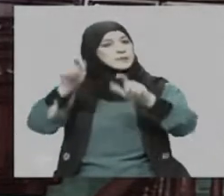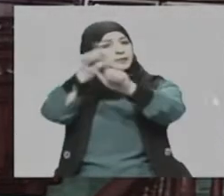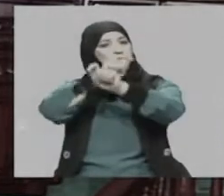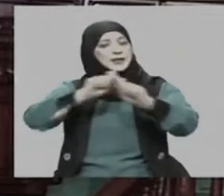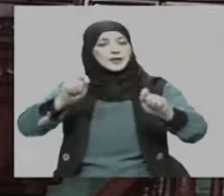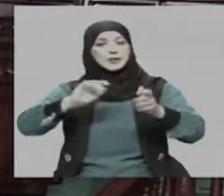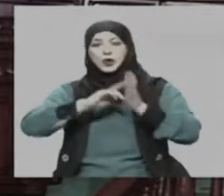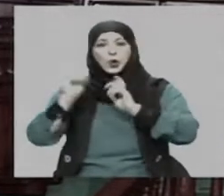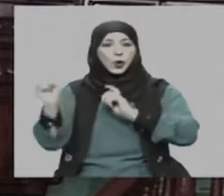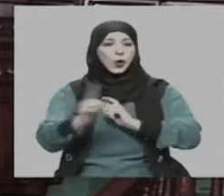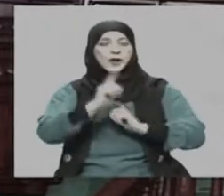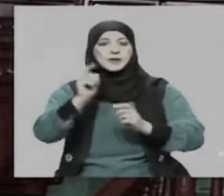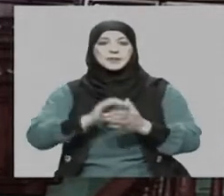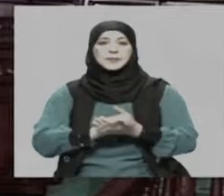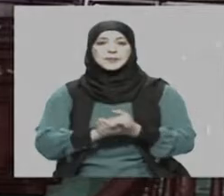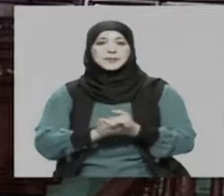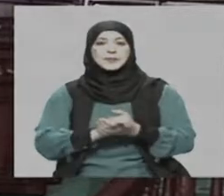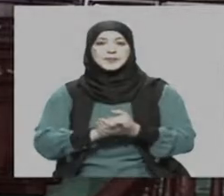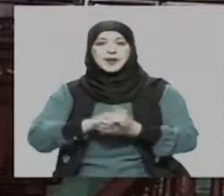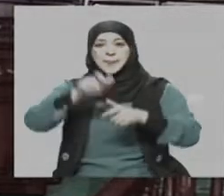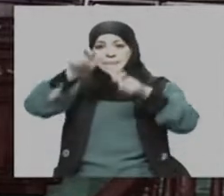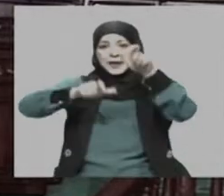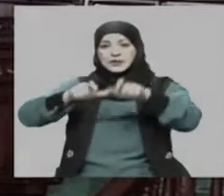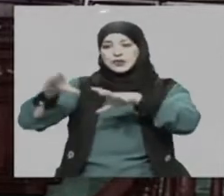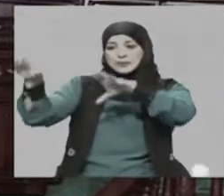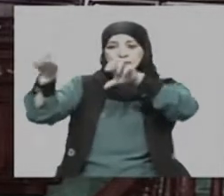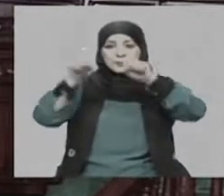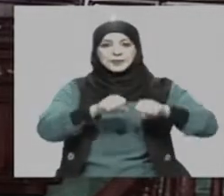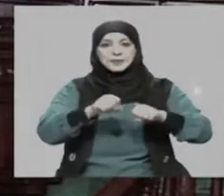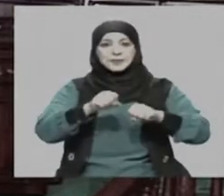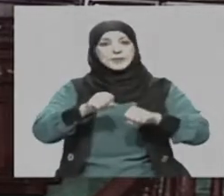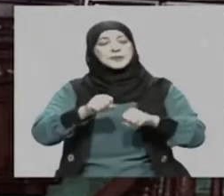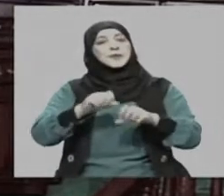المحترمين، ضيوف الكرام،